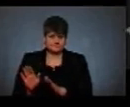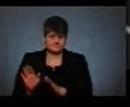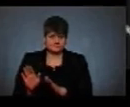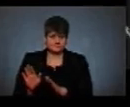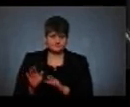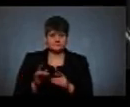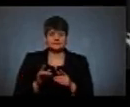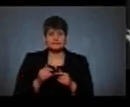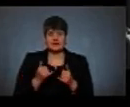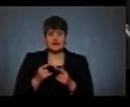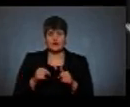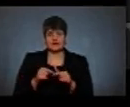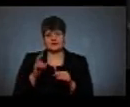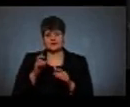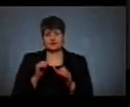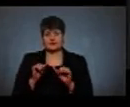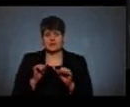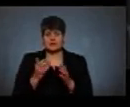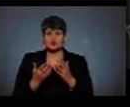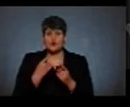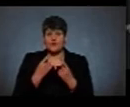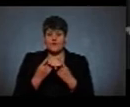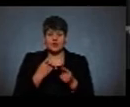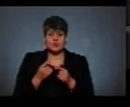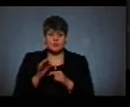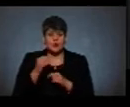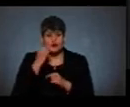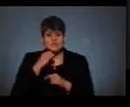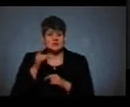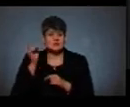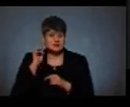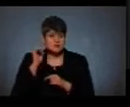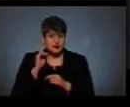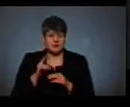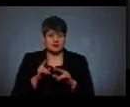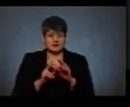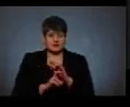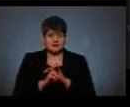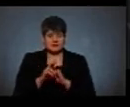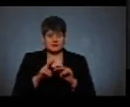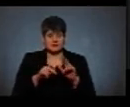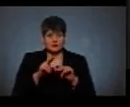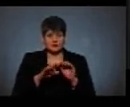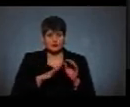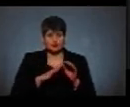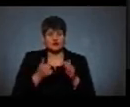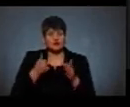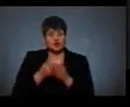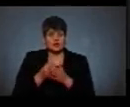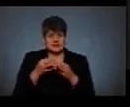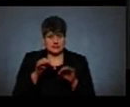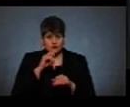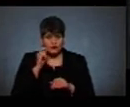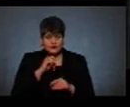для органів державної влади. Якщо ж говорити про старі храми, які були збудовані до незалежності України, то вони, як